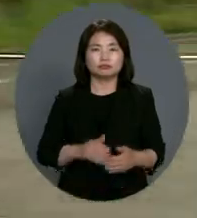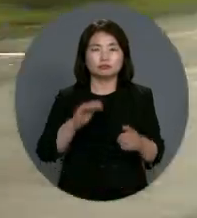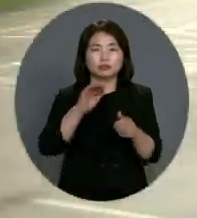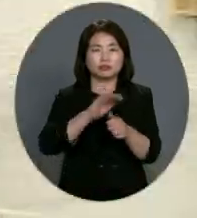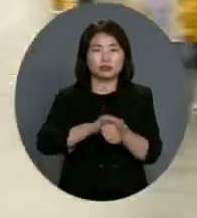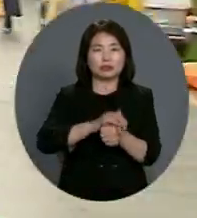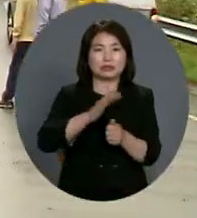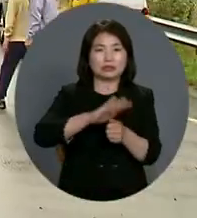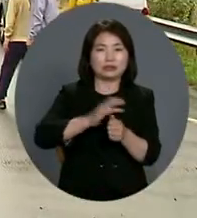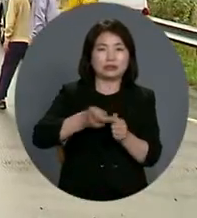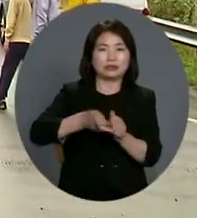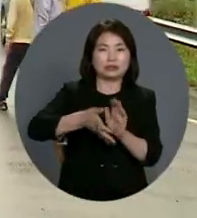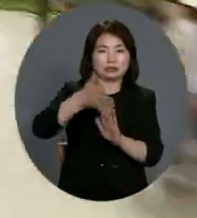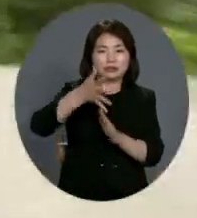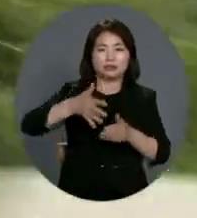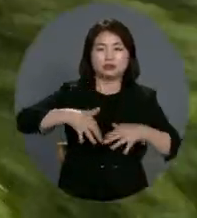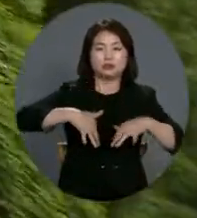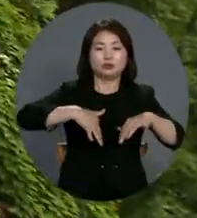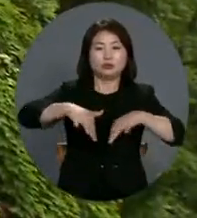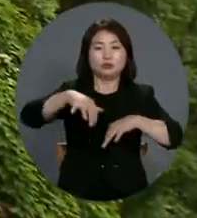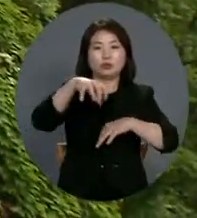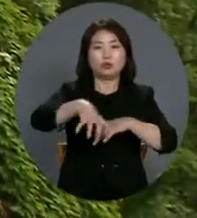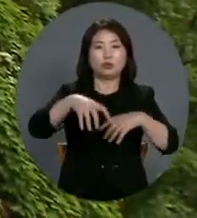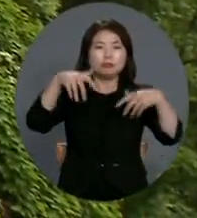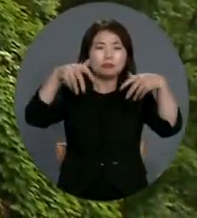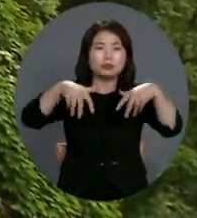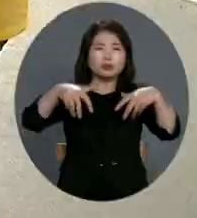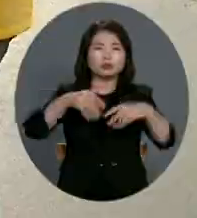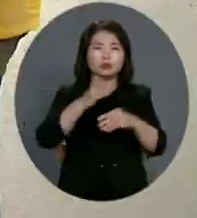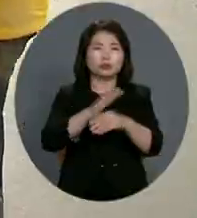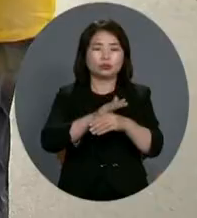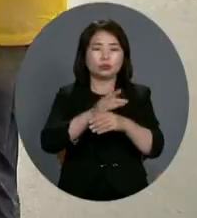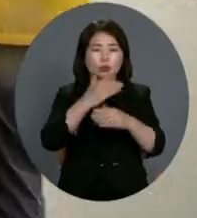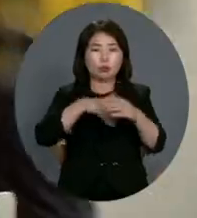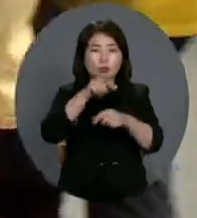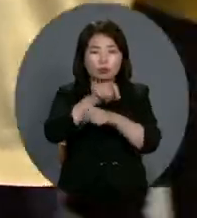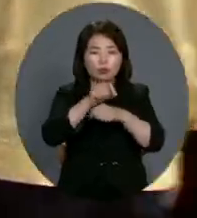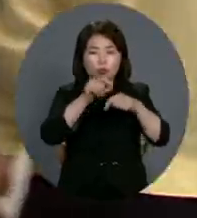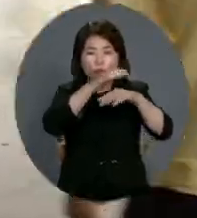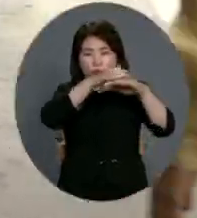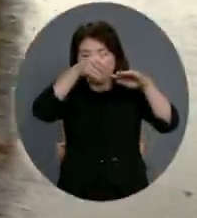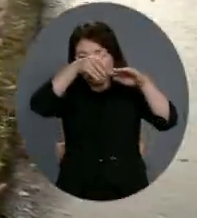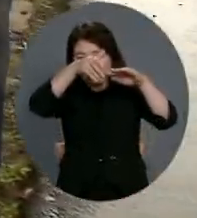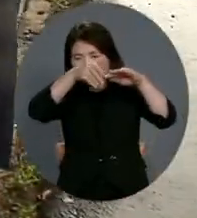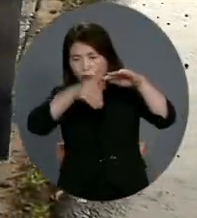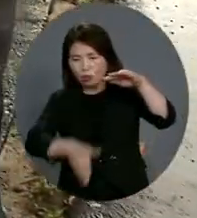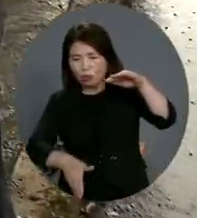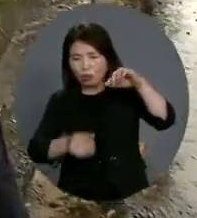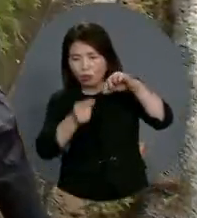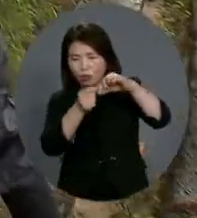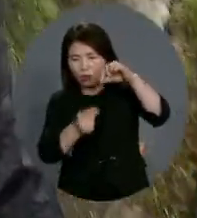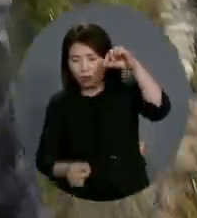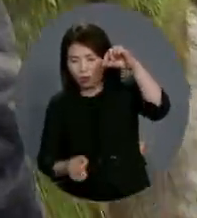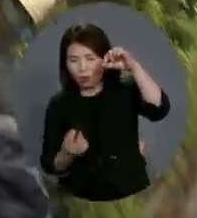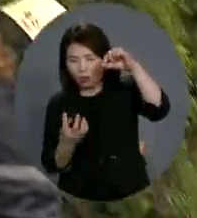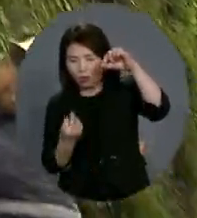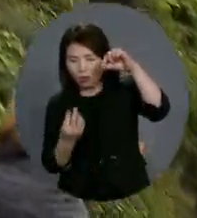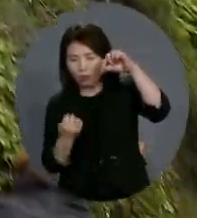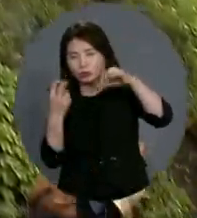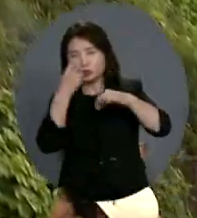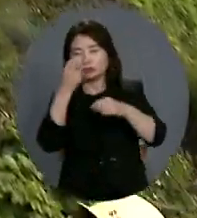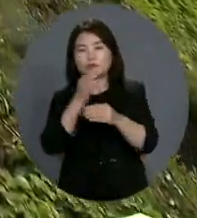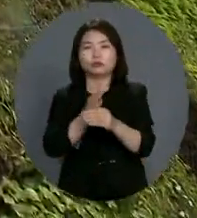경산시 남천면의 한 국도변입니다. 비가 오는 가운데 공무원들이 50도가 넘는 급경사지 각도를